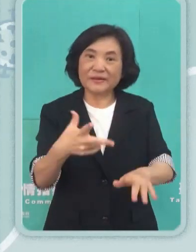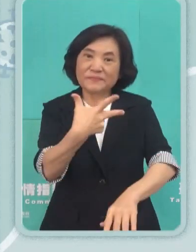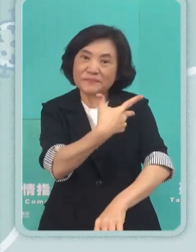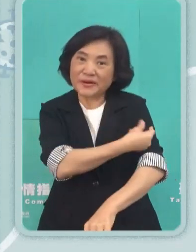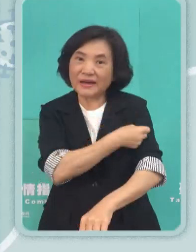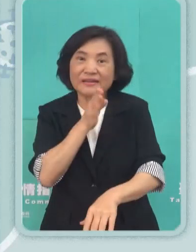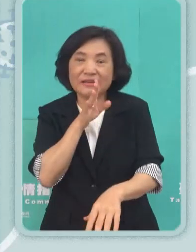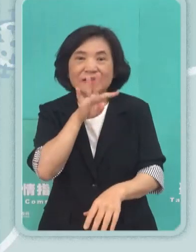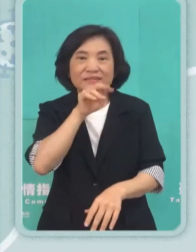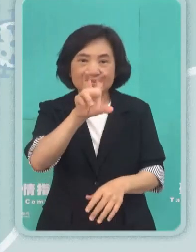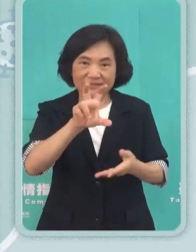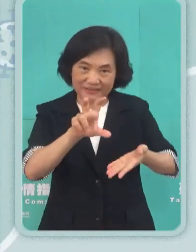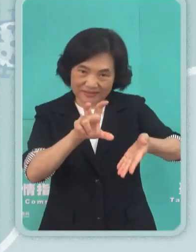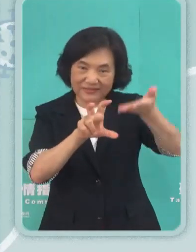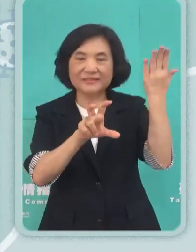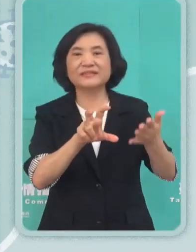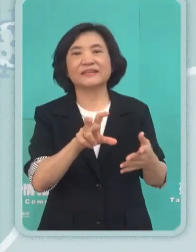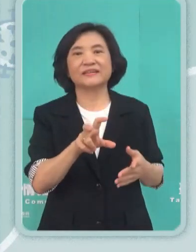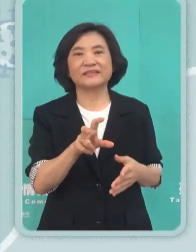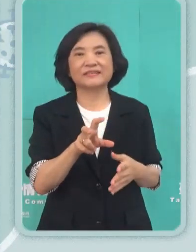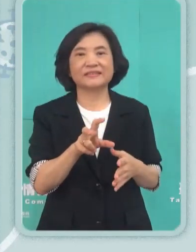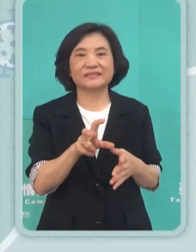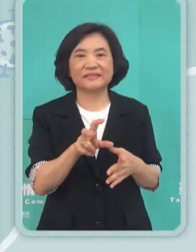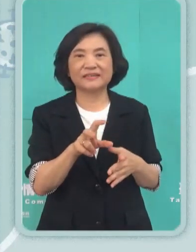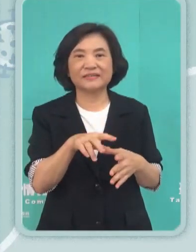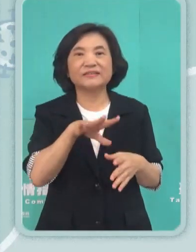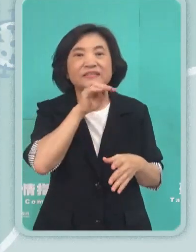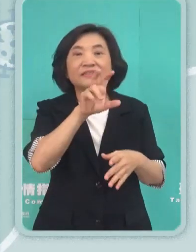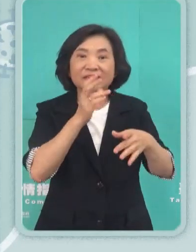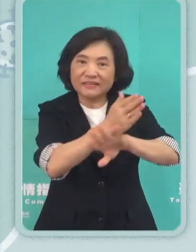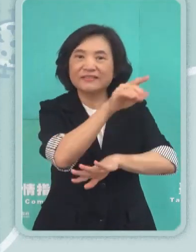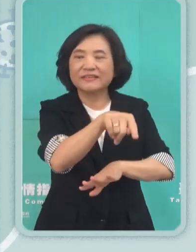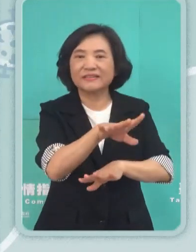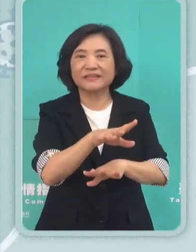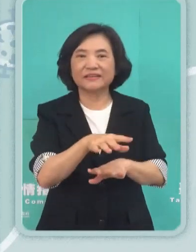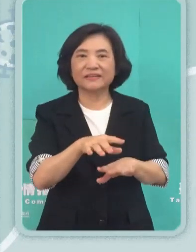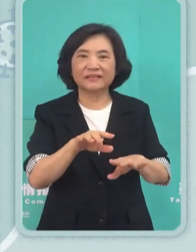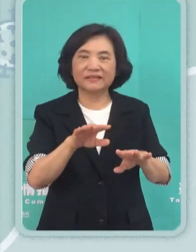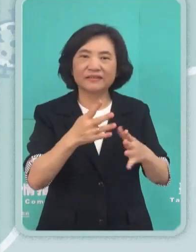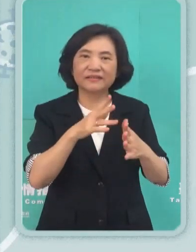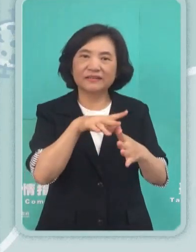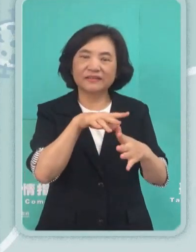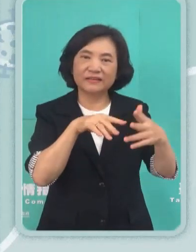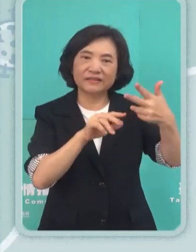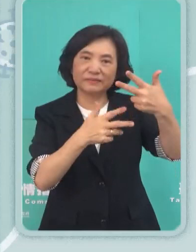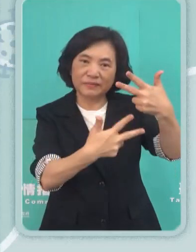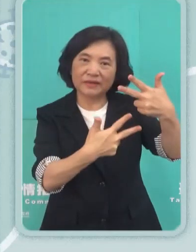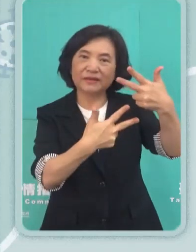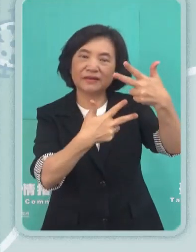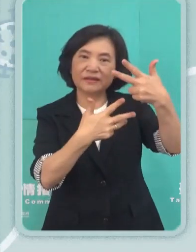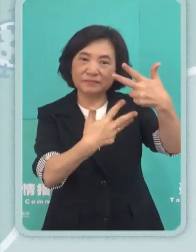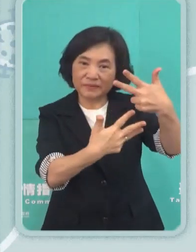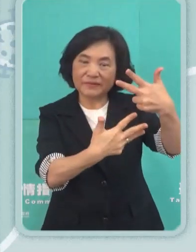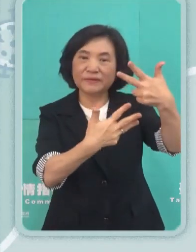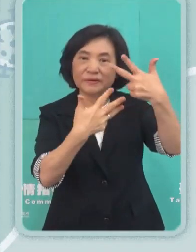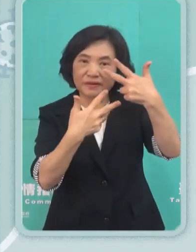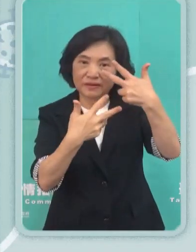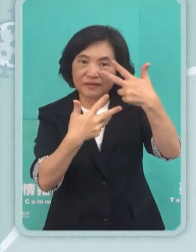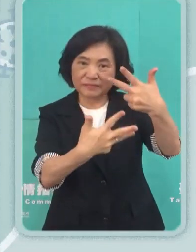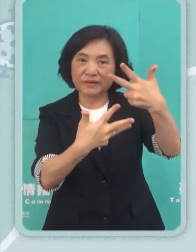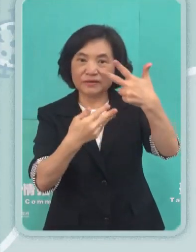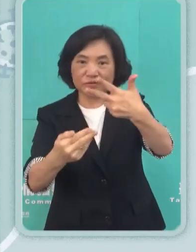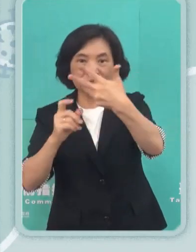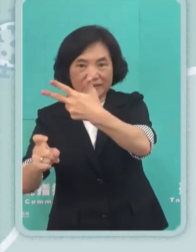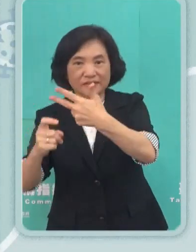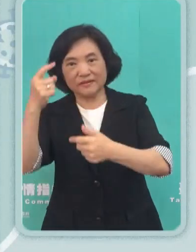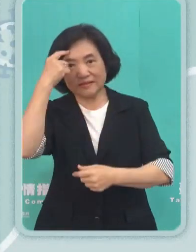打70岁以上的接种，然后我们大概打7月8号、7月9号、7月10号这3天，哦，